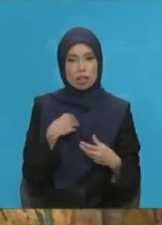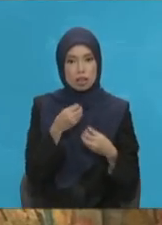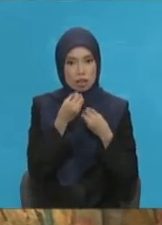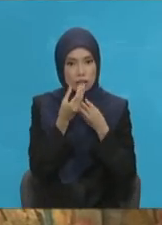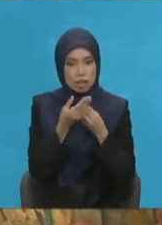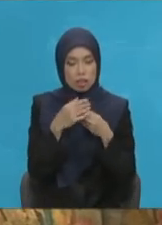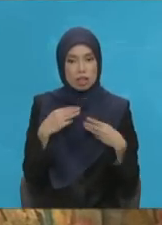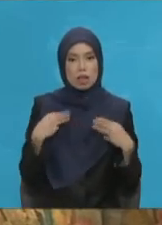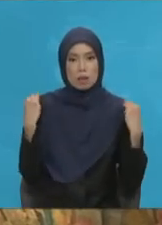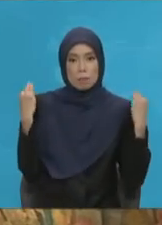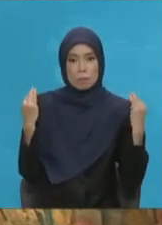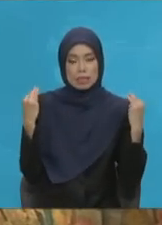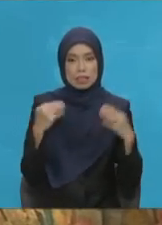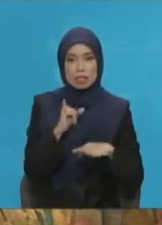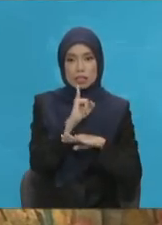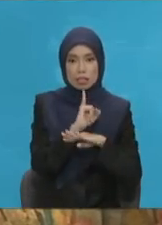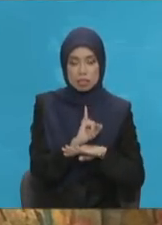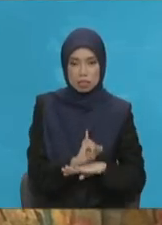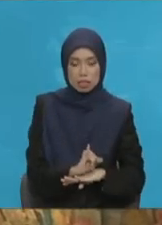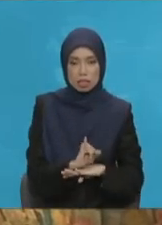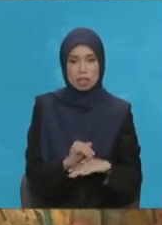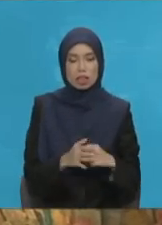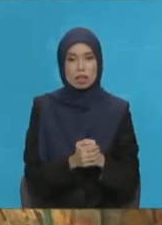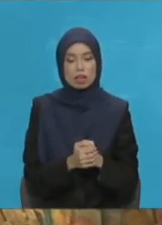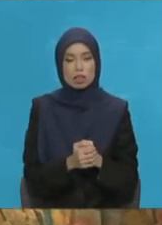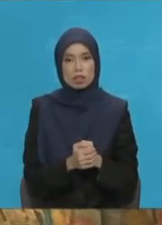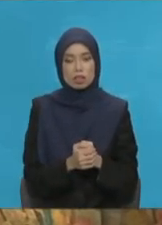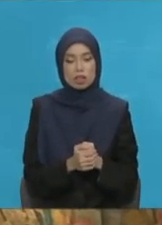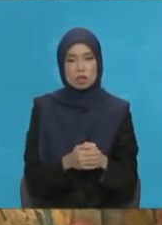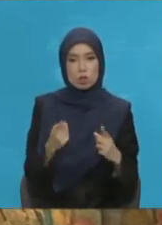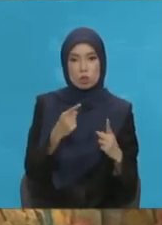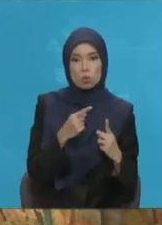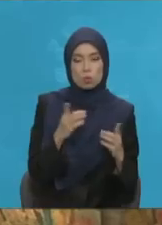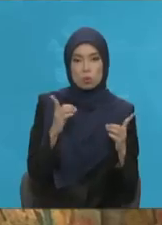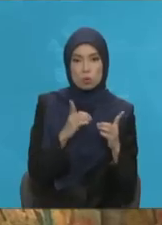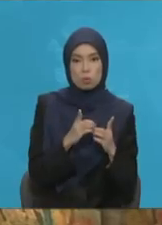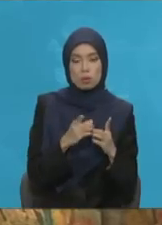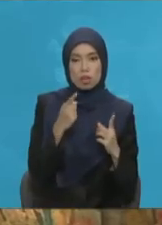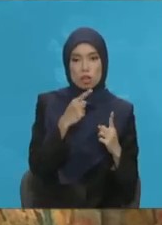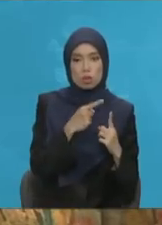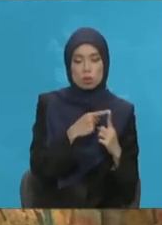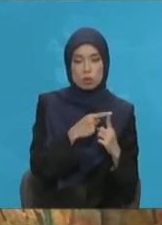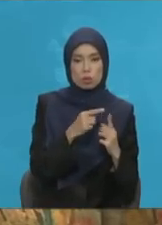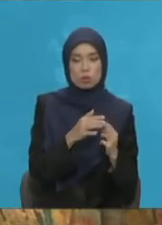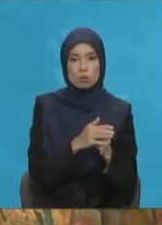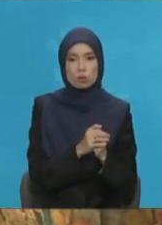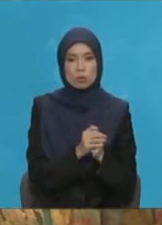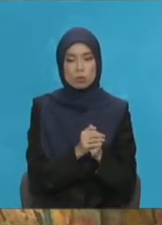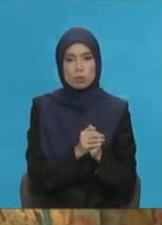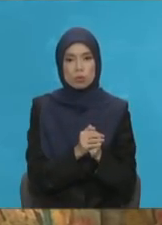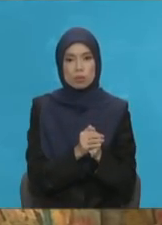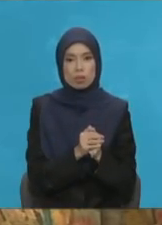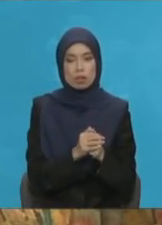telah disembahkan kehadapan majelis ke bawah dulu yang maha Mulia pendukung dan yang